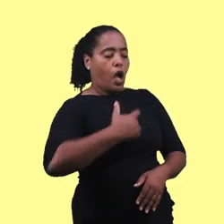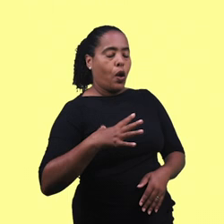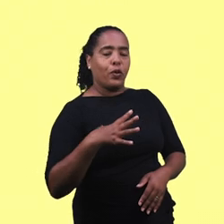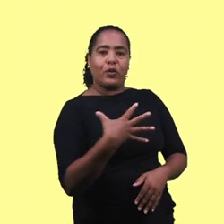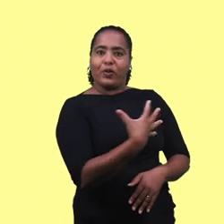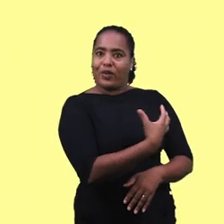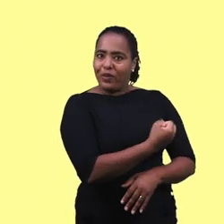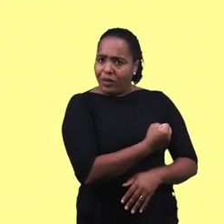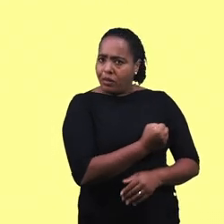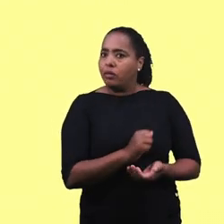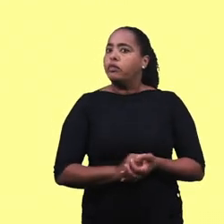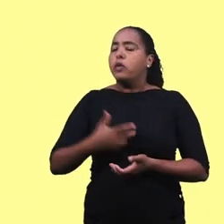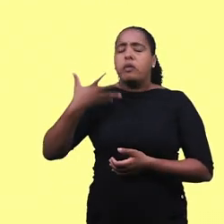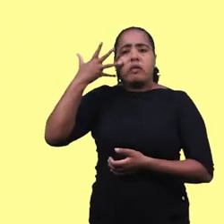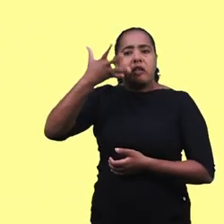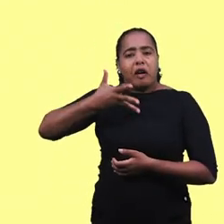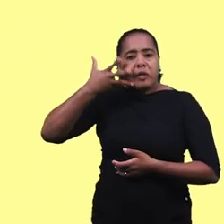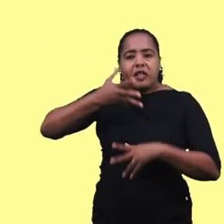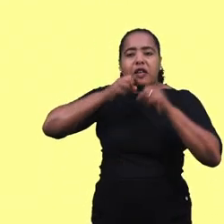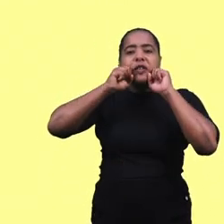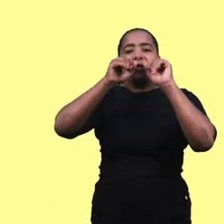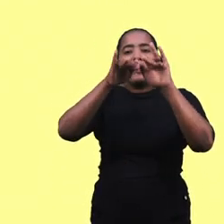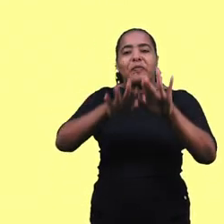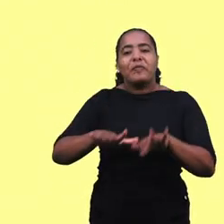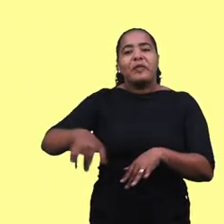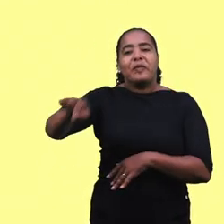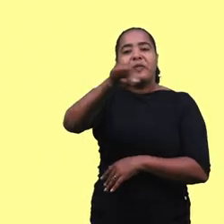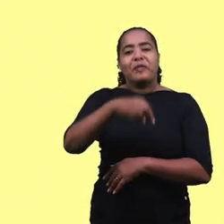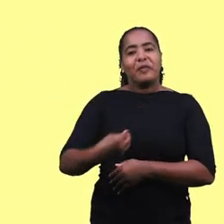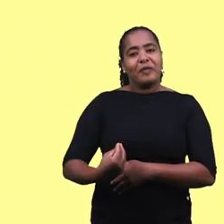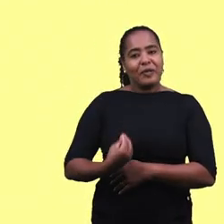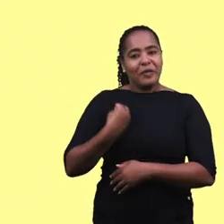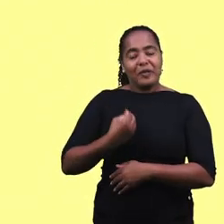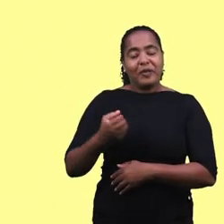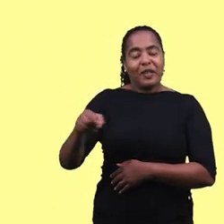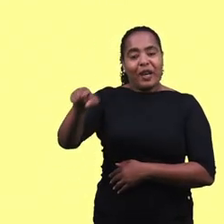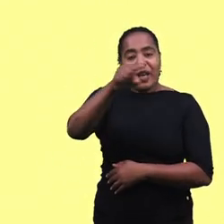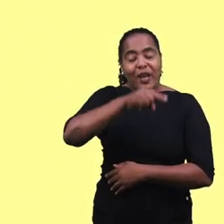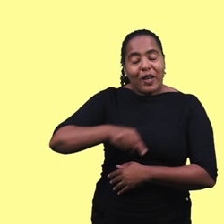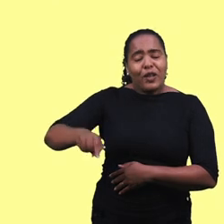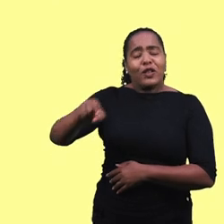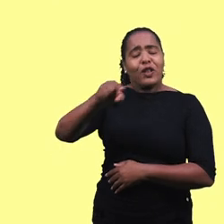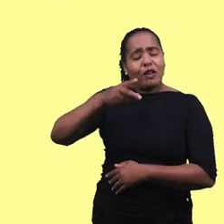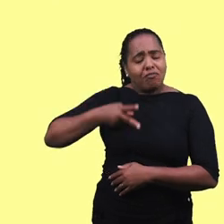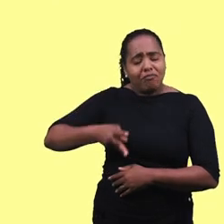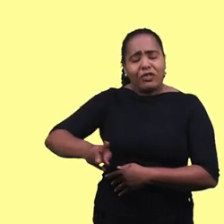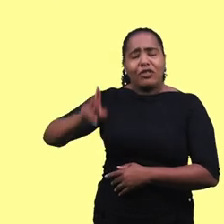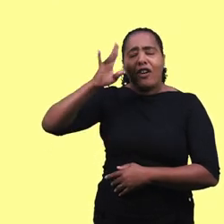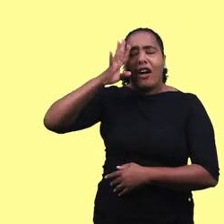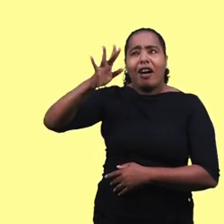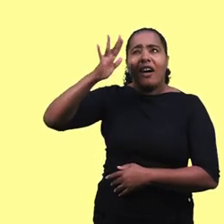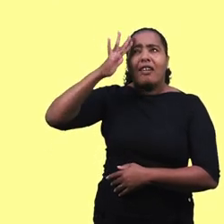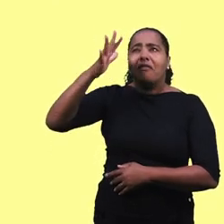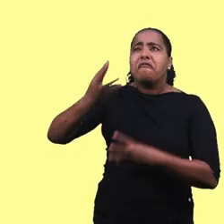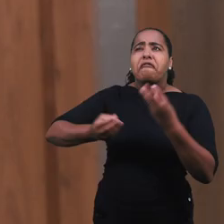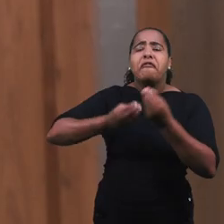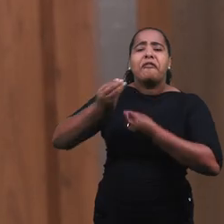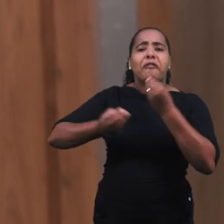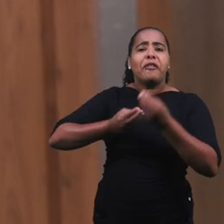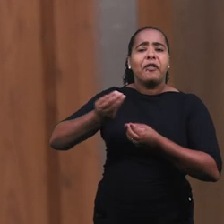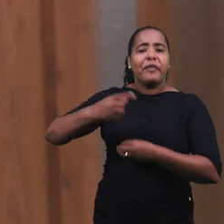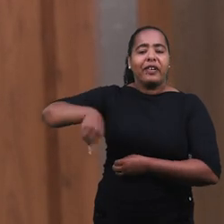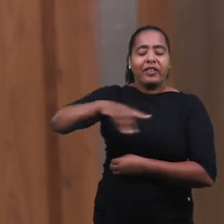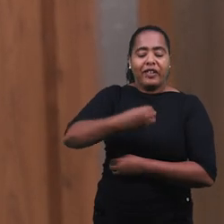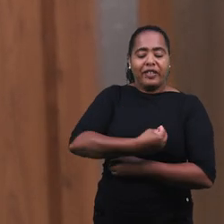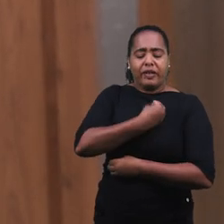une bénédiction pour nos vies et que nous puissions réfléchir comment va notre vie devant l'autel.